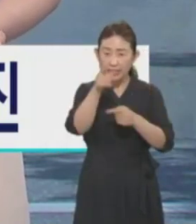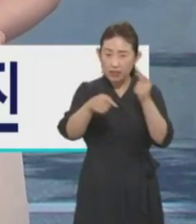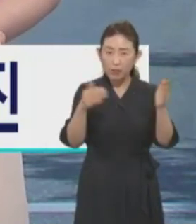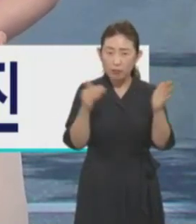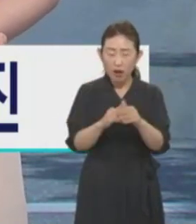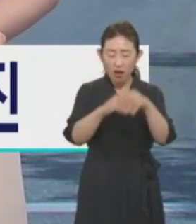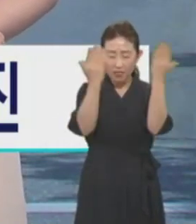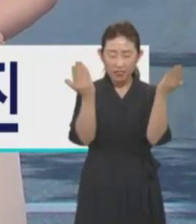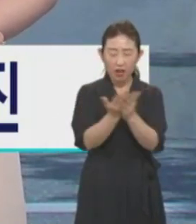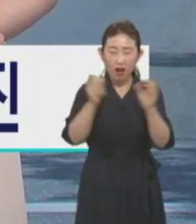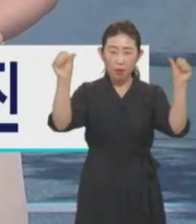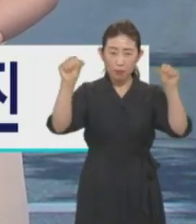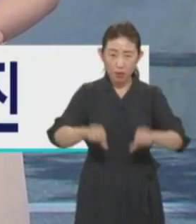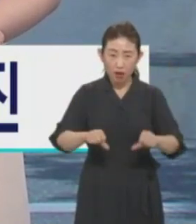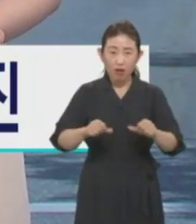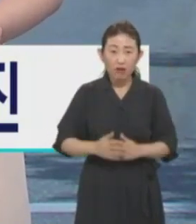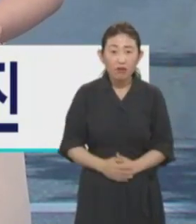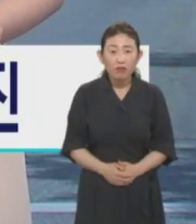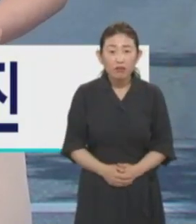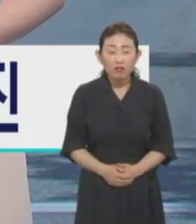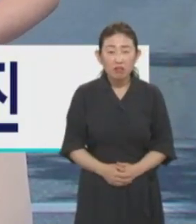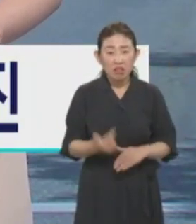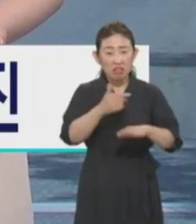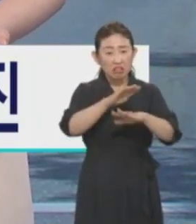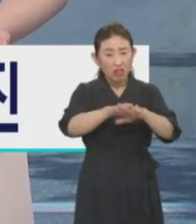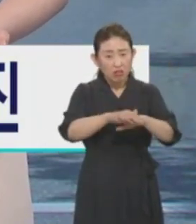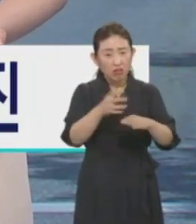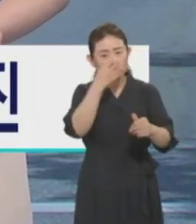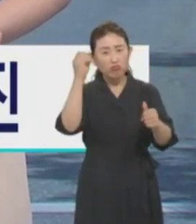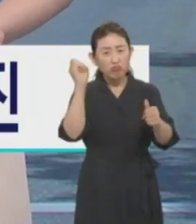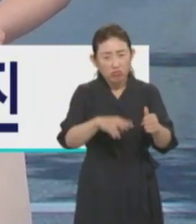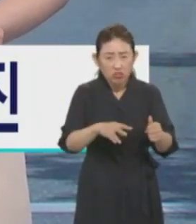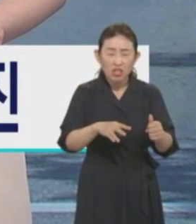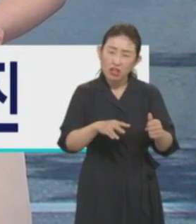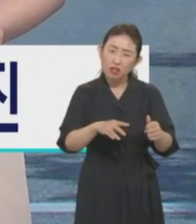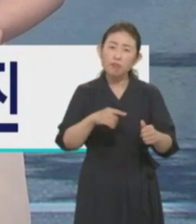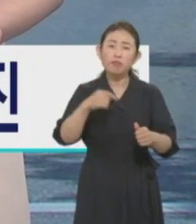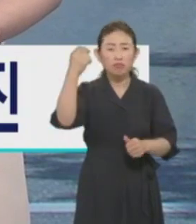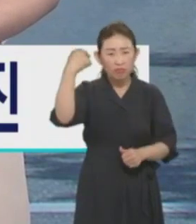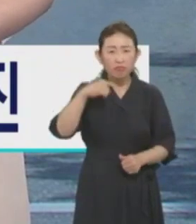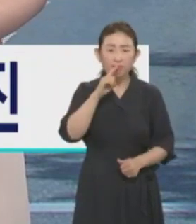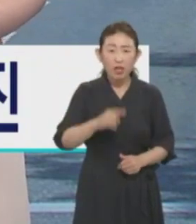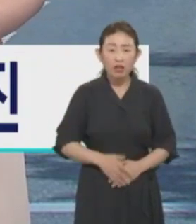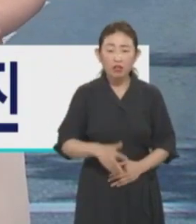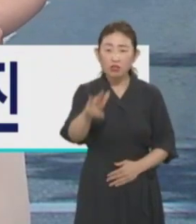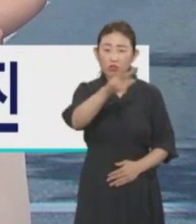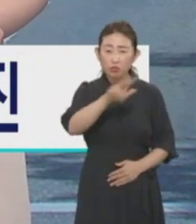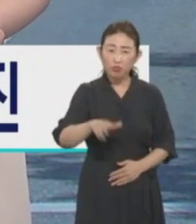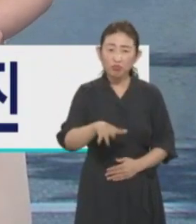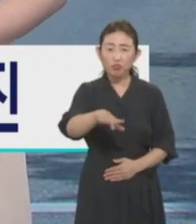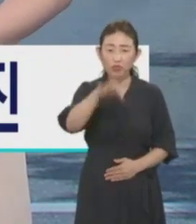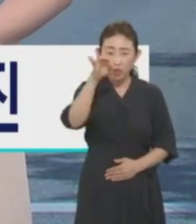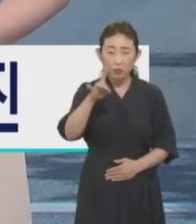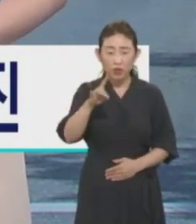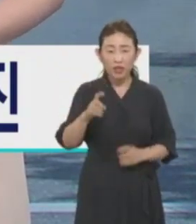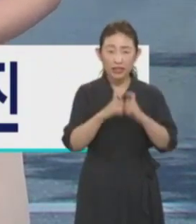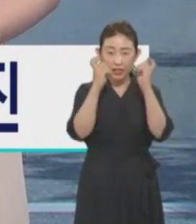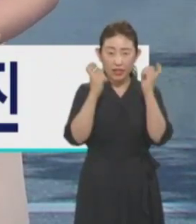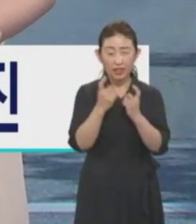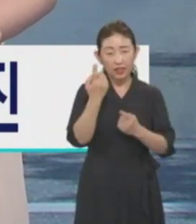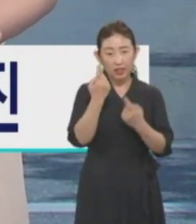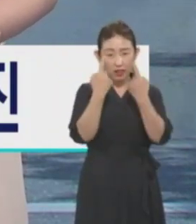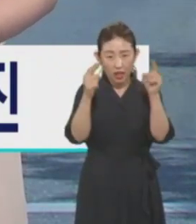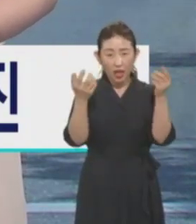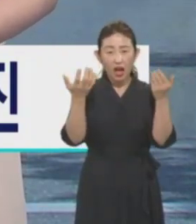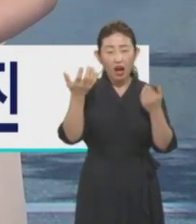단 한 곳도 예비 관문을 통과하지 못하면서 대전 패싱 논란에 휩싸였기 때문인데요. 전국 최초의 지역 사립대 간